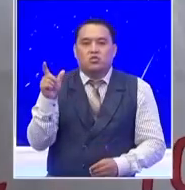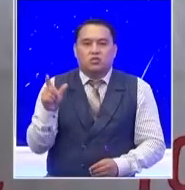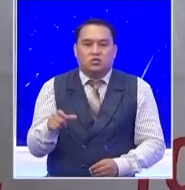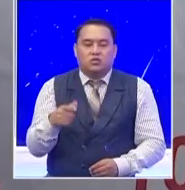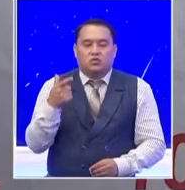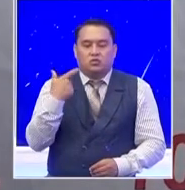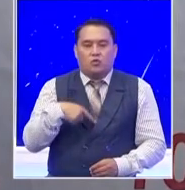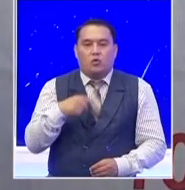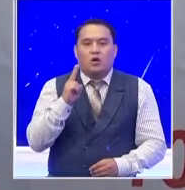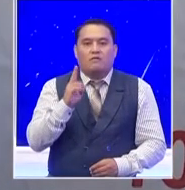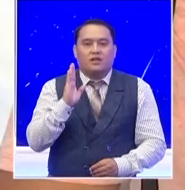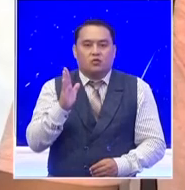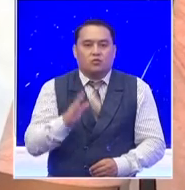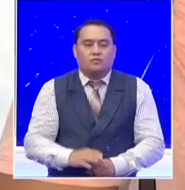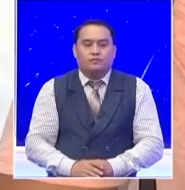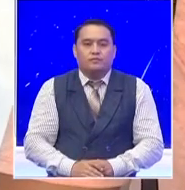собственную 3-комнатную квартиру.